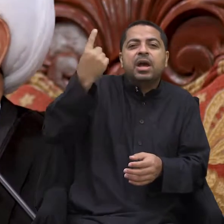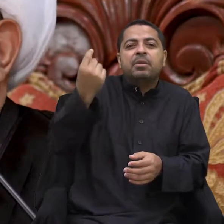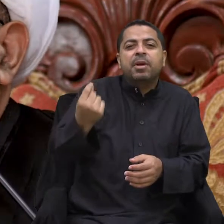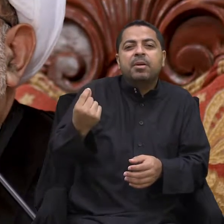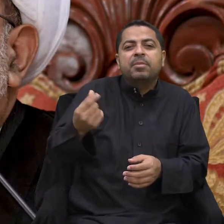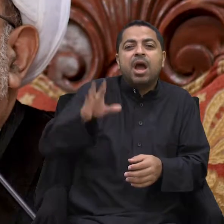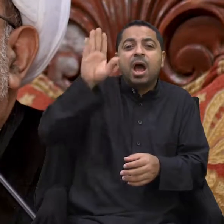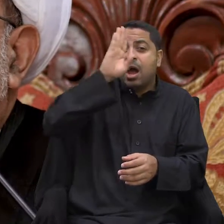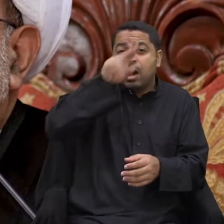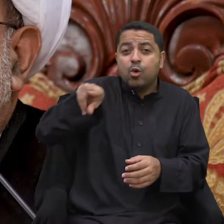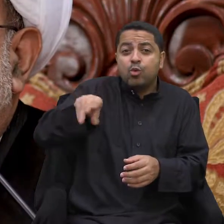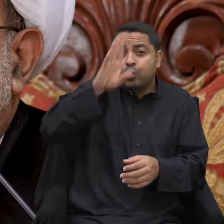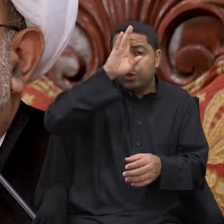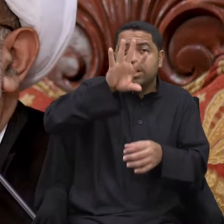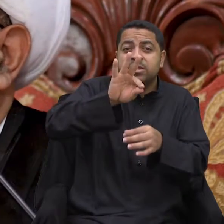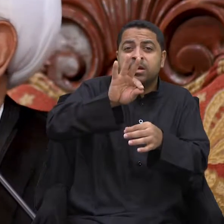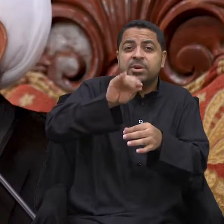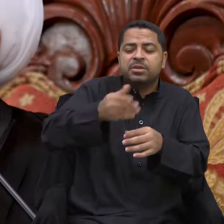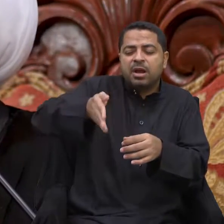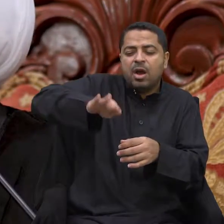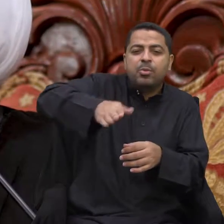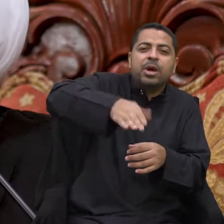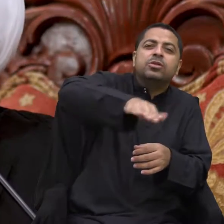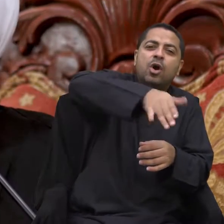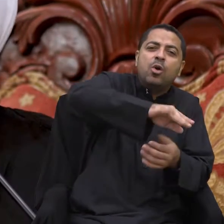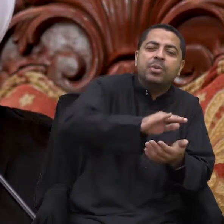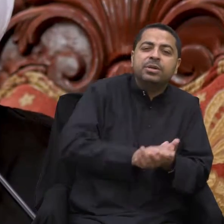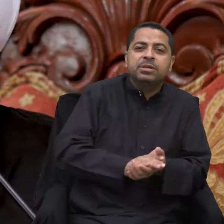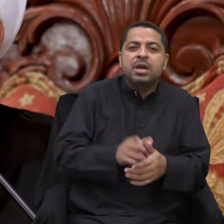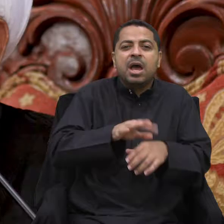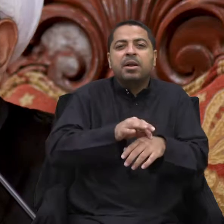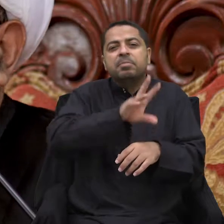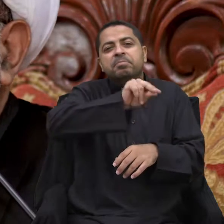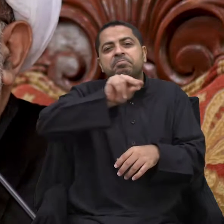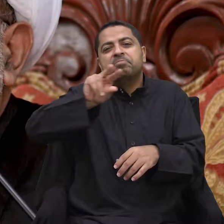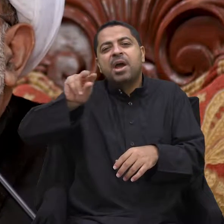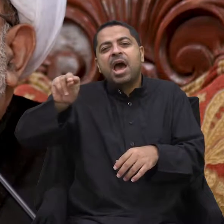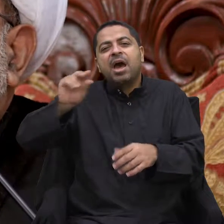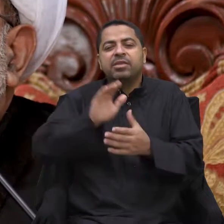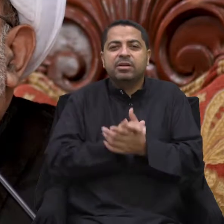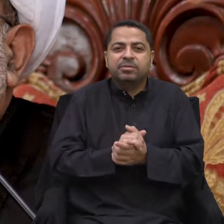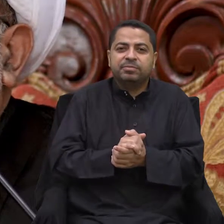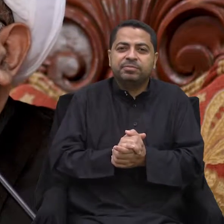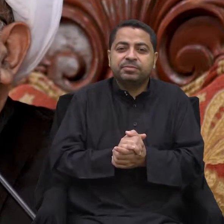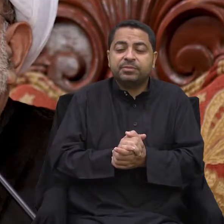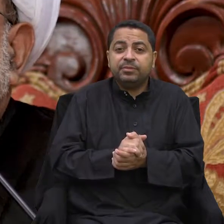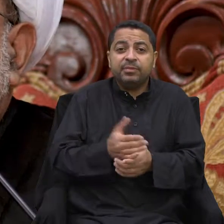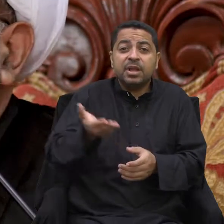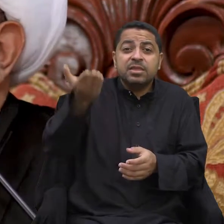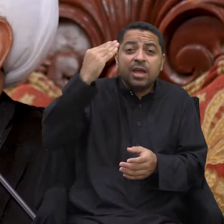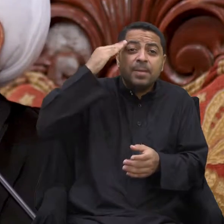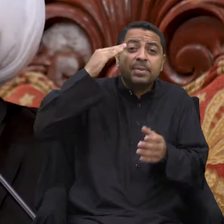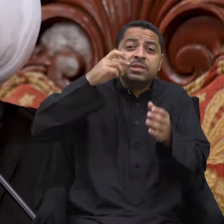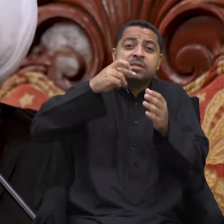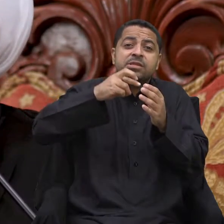مني، ولي ولهذا الخلق برسول الله أسوة حسنة. فمن ذاك الوقت بعد